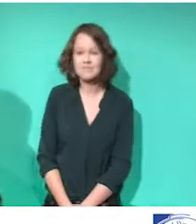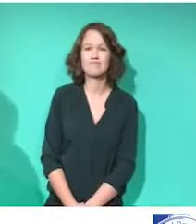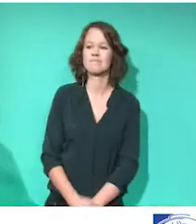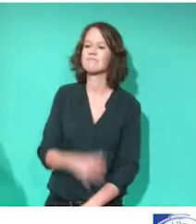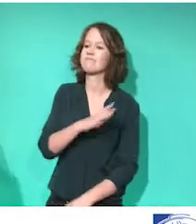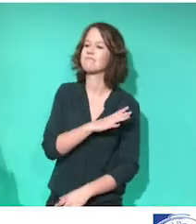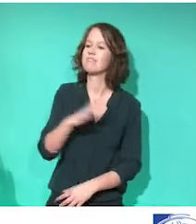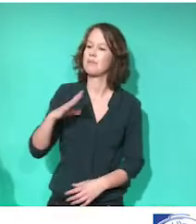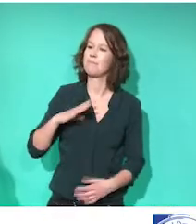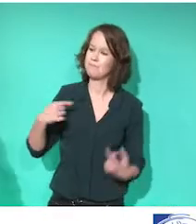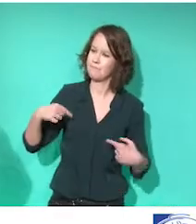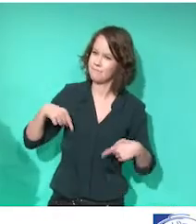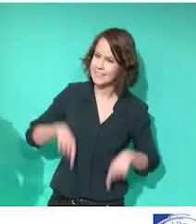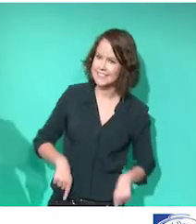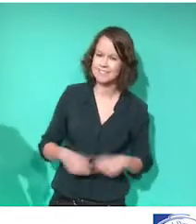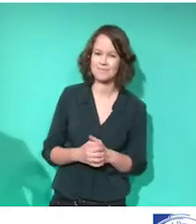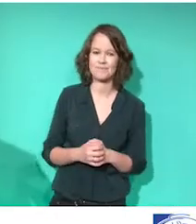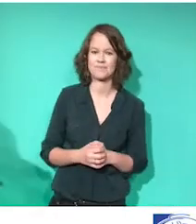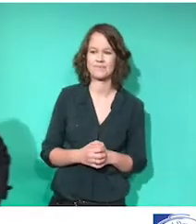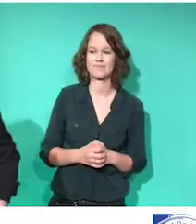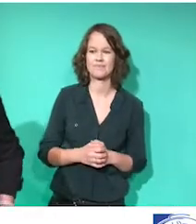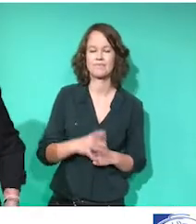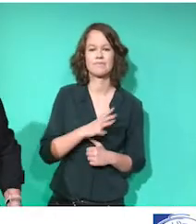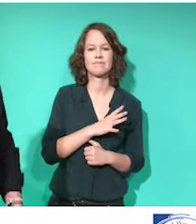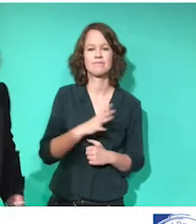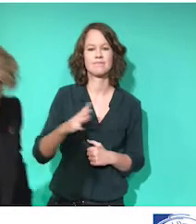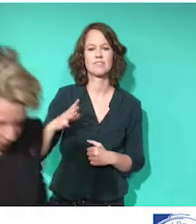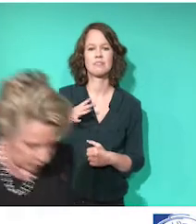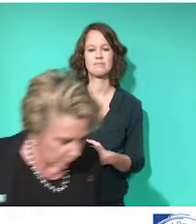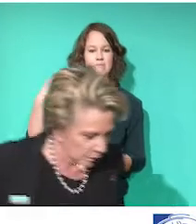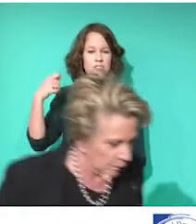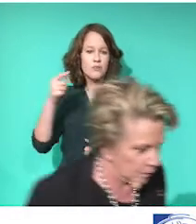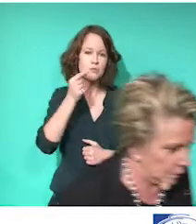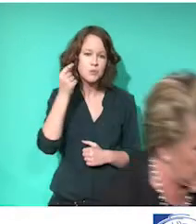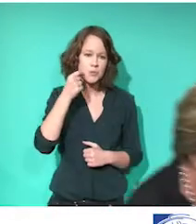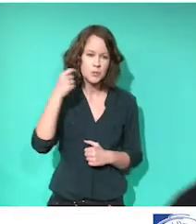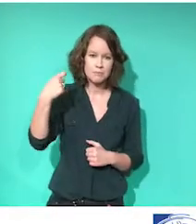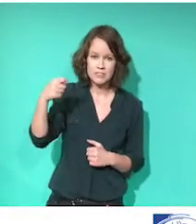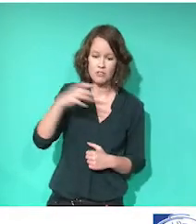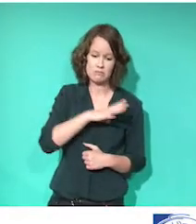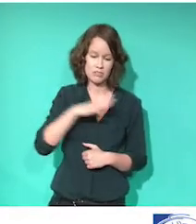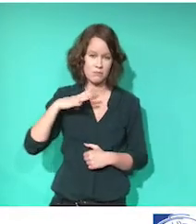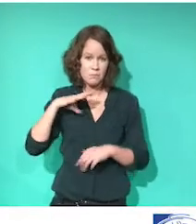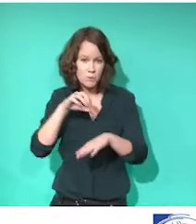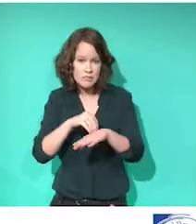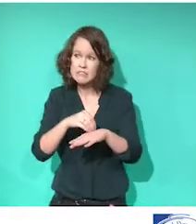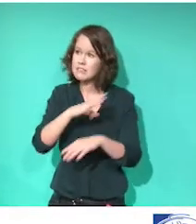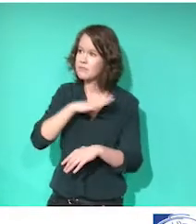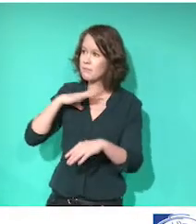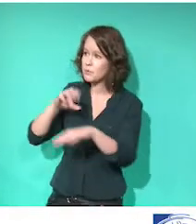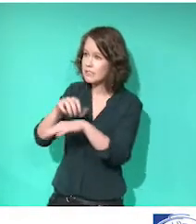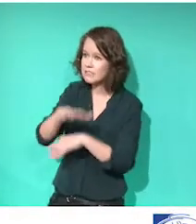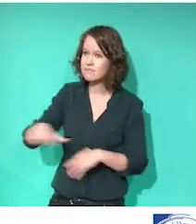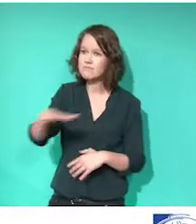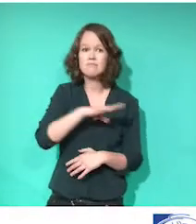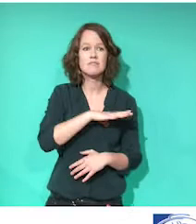Madame la ministre, mesdames les présidentes, messieurs les présidents, mesdames les conseillères, messieurs les conseillers, mesdames,